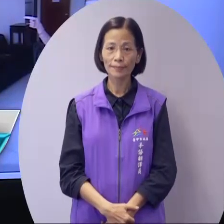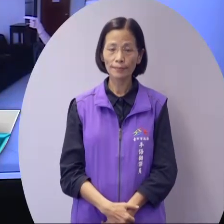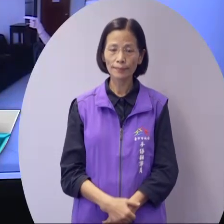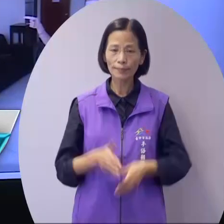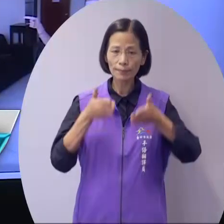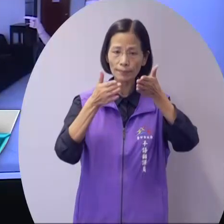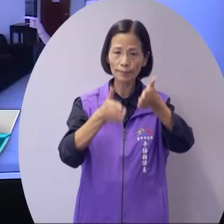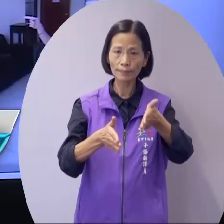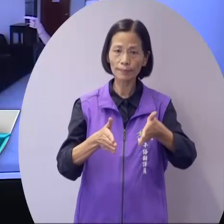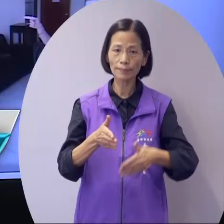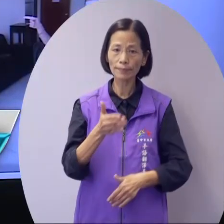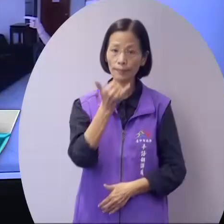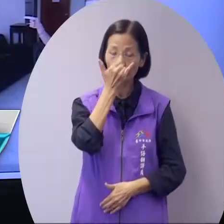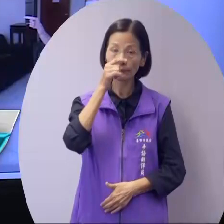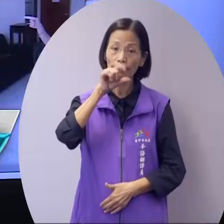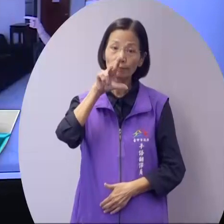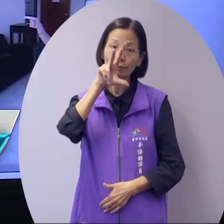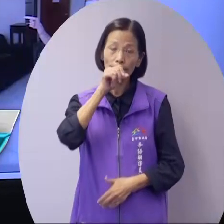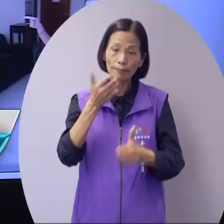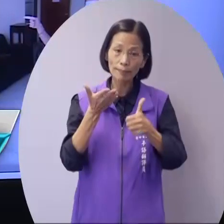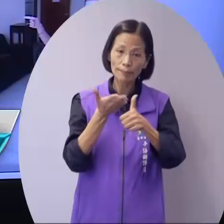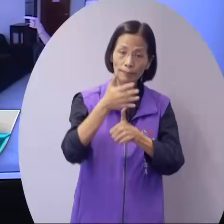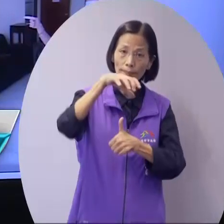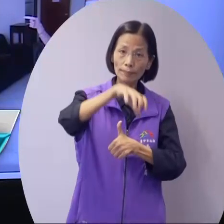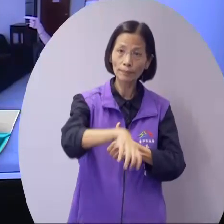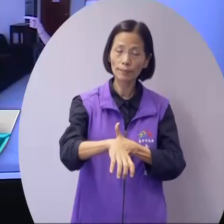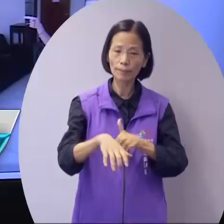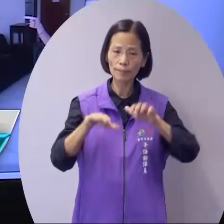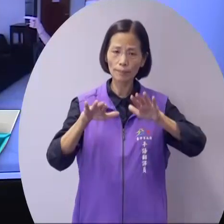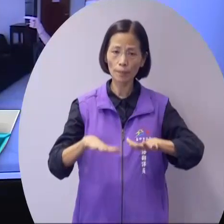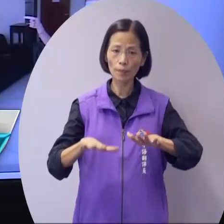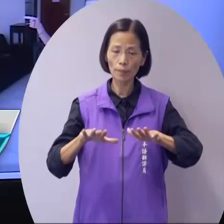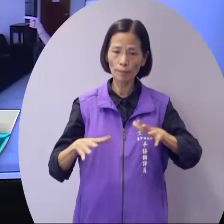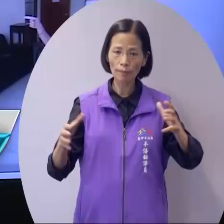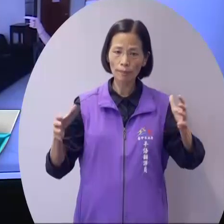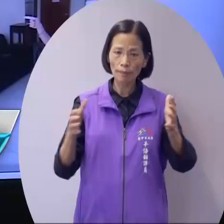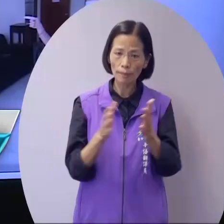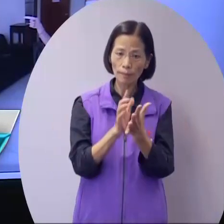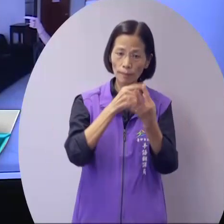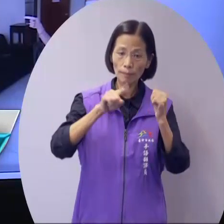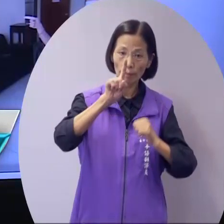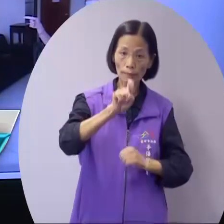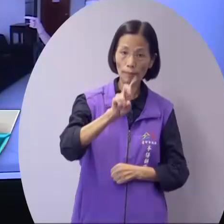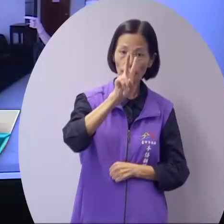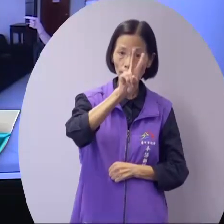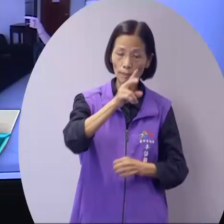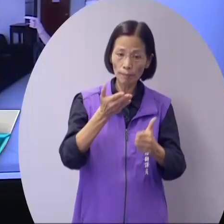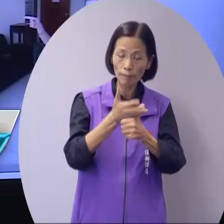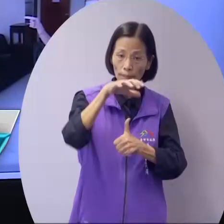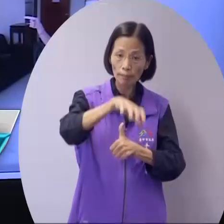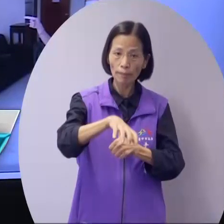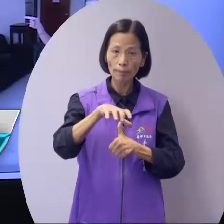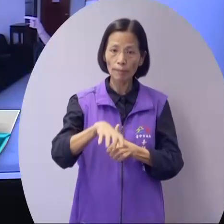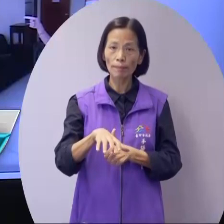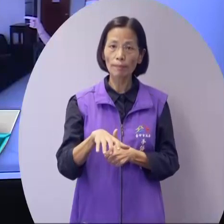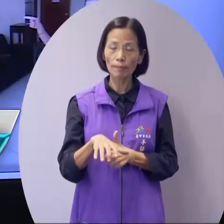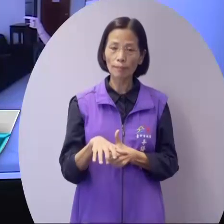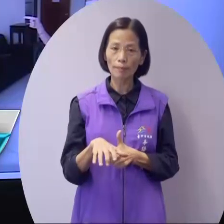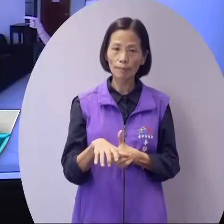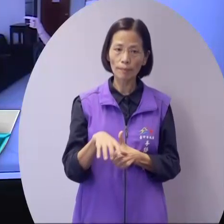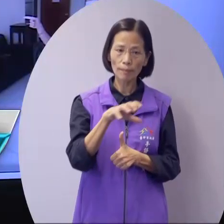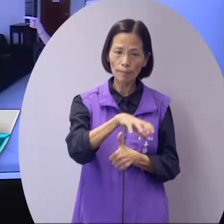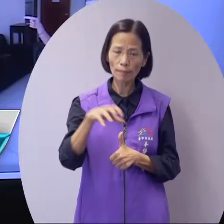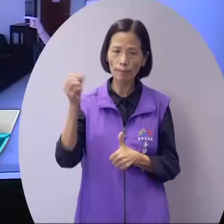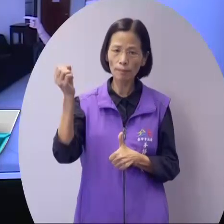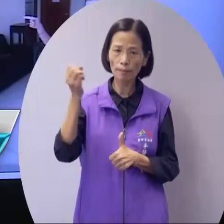对嘉义群屠宰场，目前本市一共有12个嘉义群屠宰场，包括毛猪屠宰场3处，